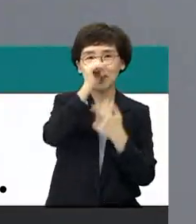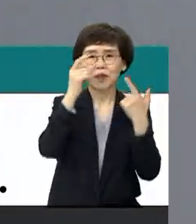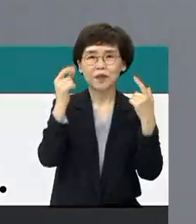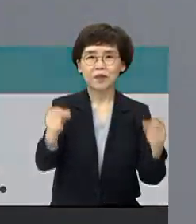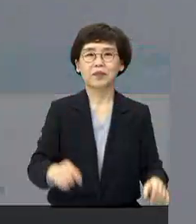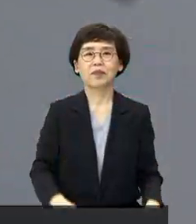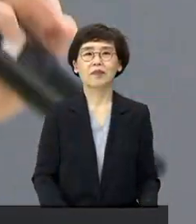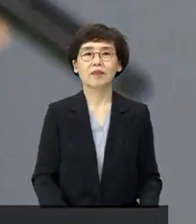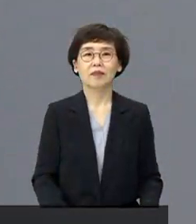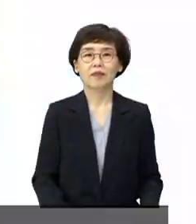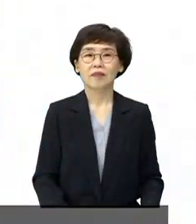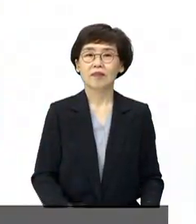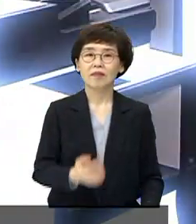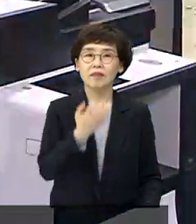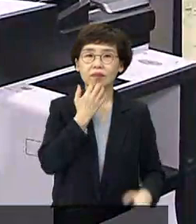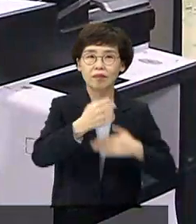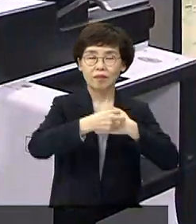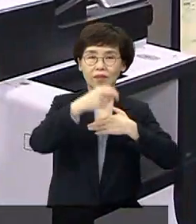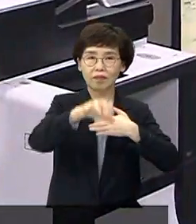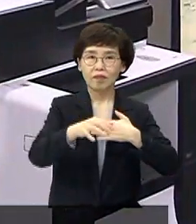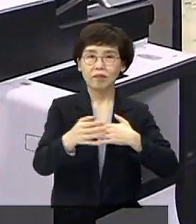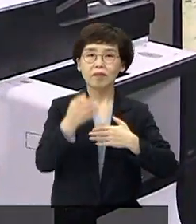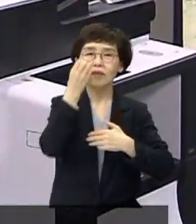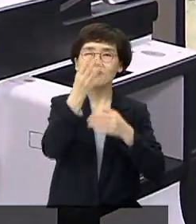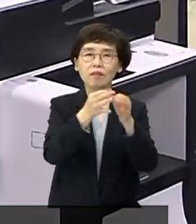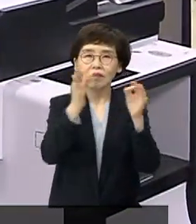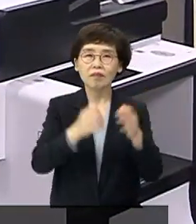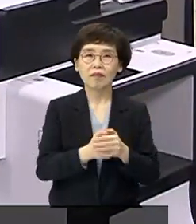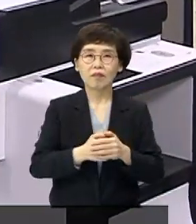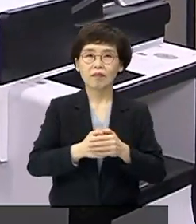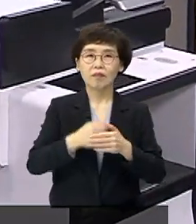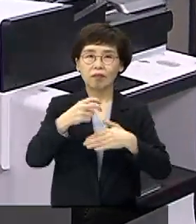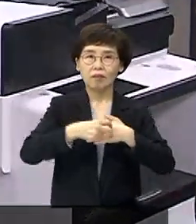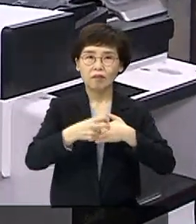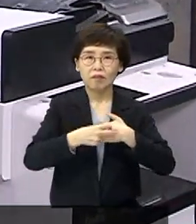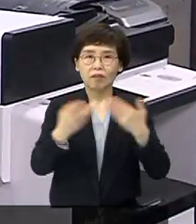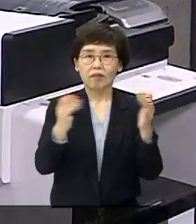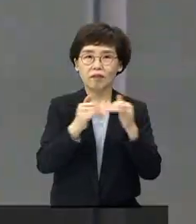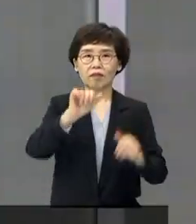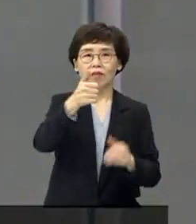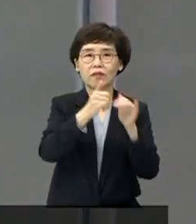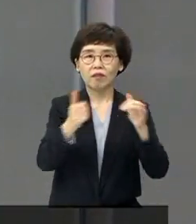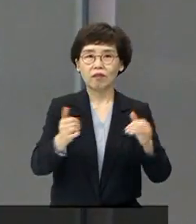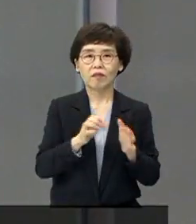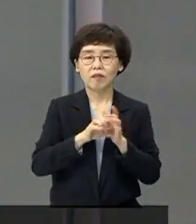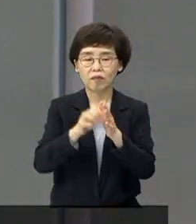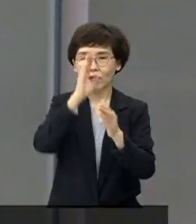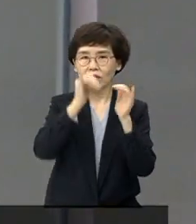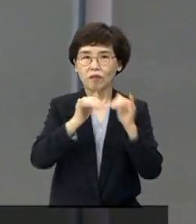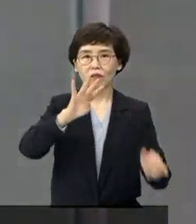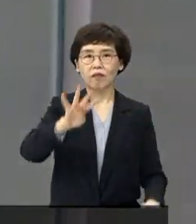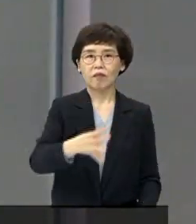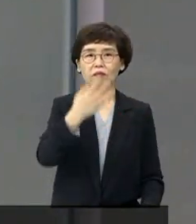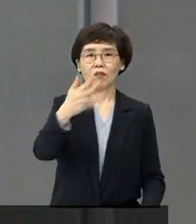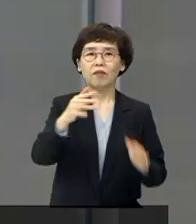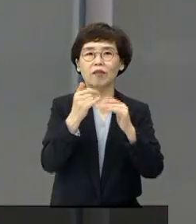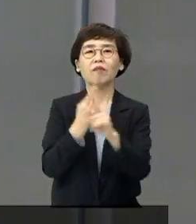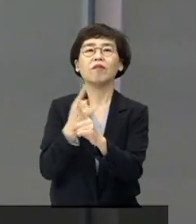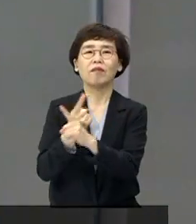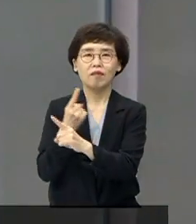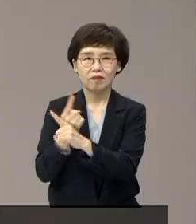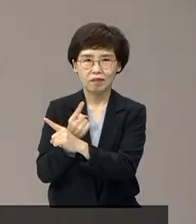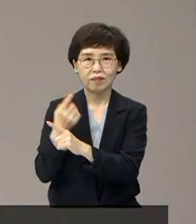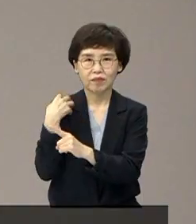좋겠습니다. 서울의료원은 지난 4개월간 의료진 500여 명이 코로나19 환자 408명을 치료해